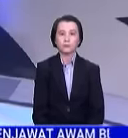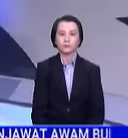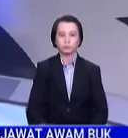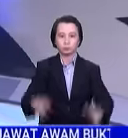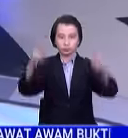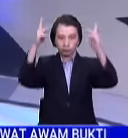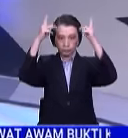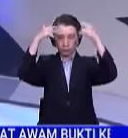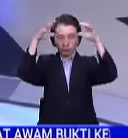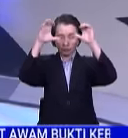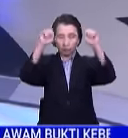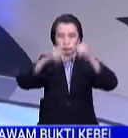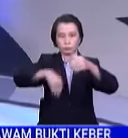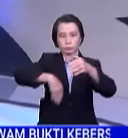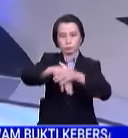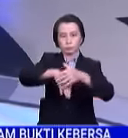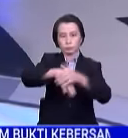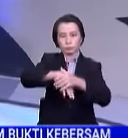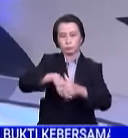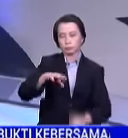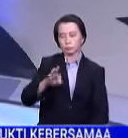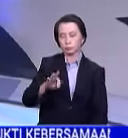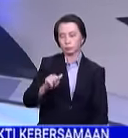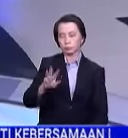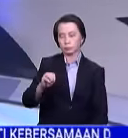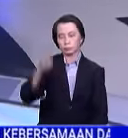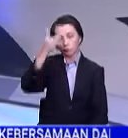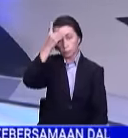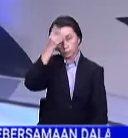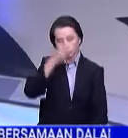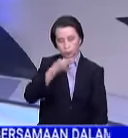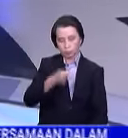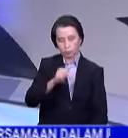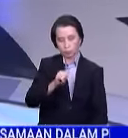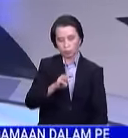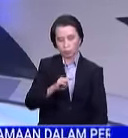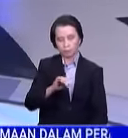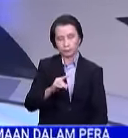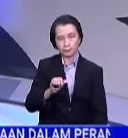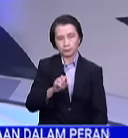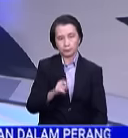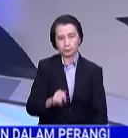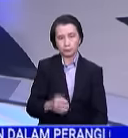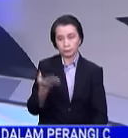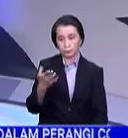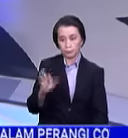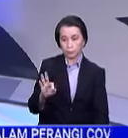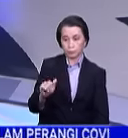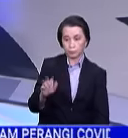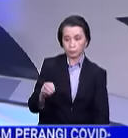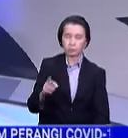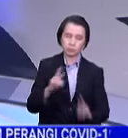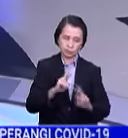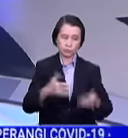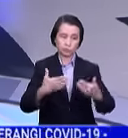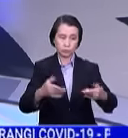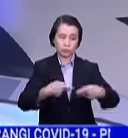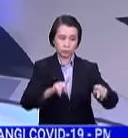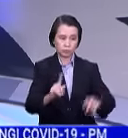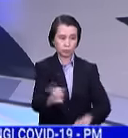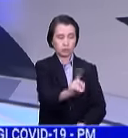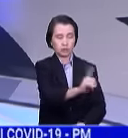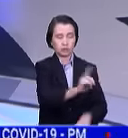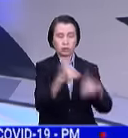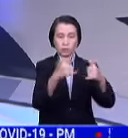Presiden Persatuan Bola Sepak Malaysia FAM, Datuk Hamidin Mohd Amin memaklumkan badan ini itu sedia membuka peluang kepada